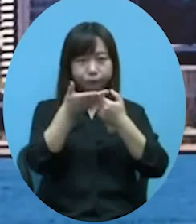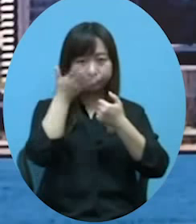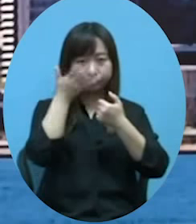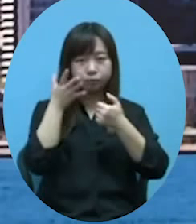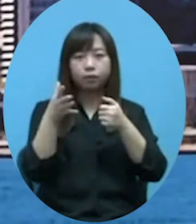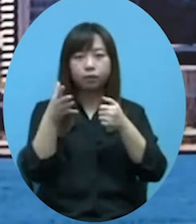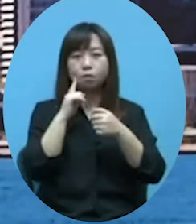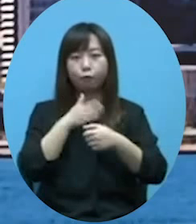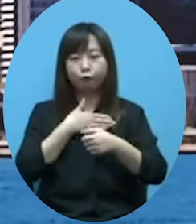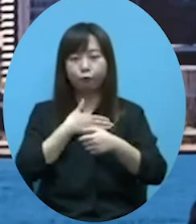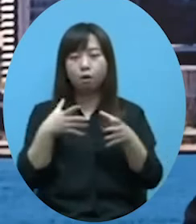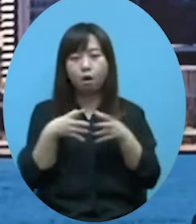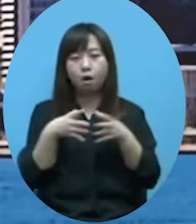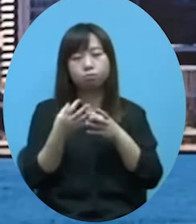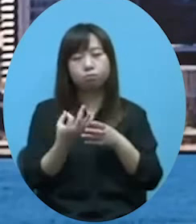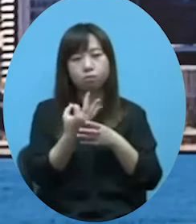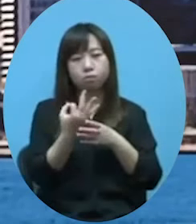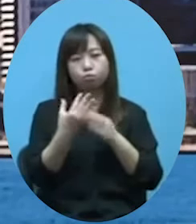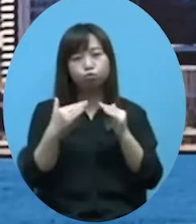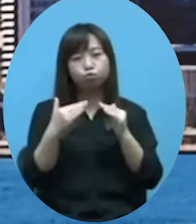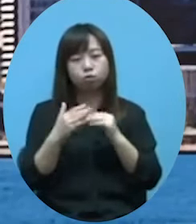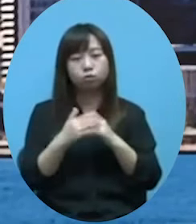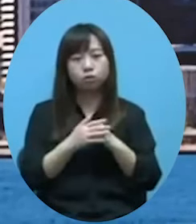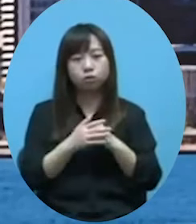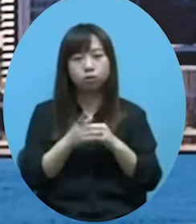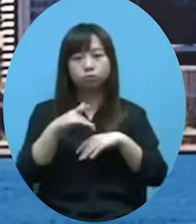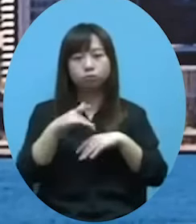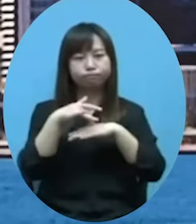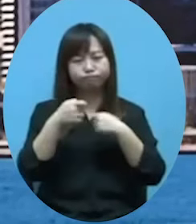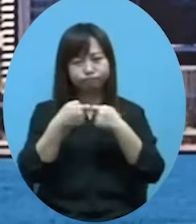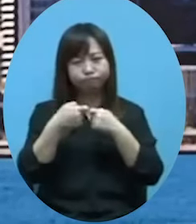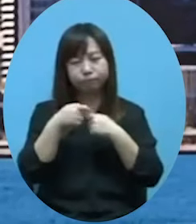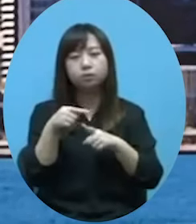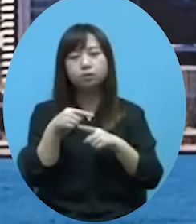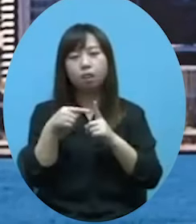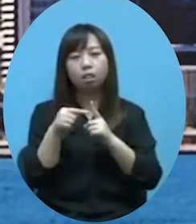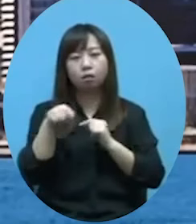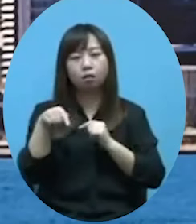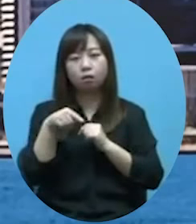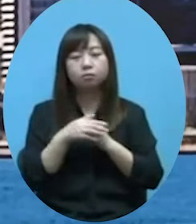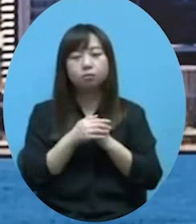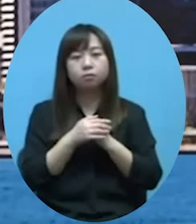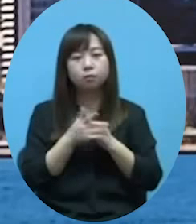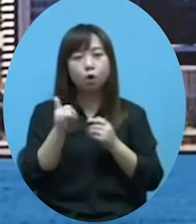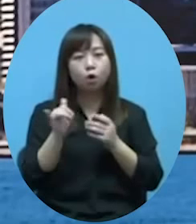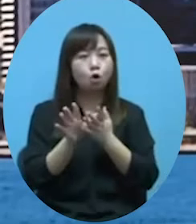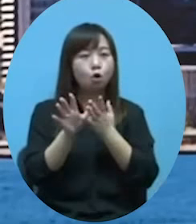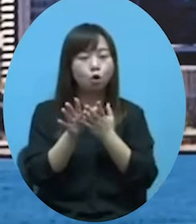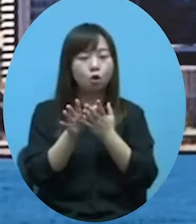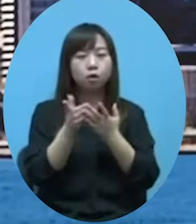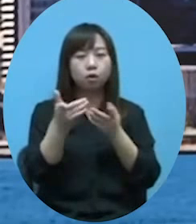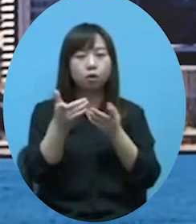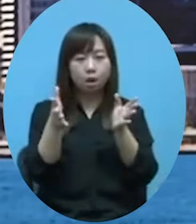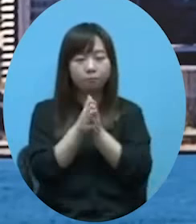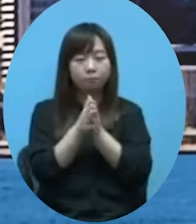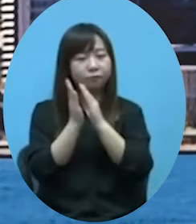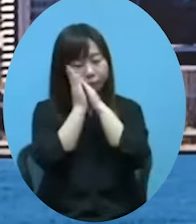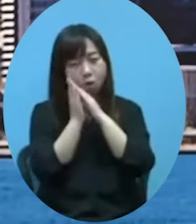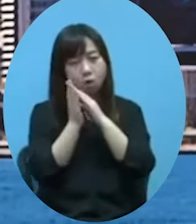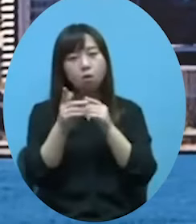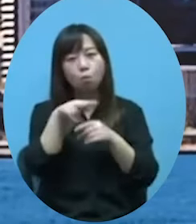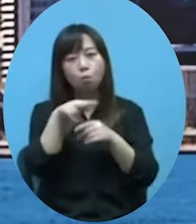個家庭容工一起住的那些都是密切接觸者那他去旅行的時候的同房我們都